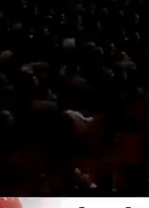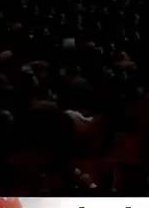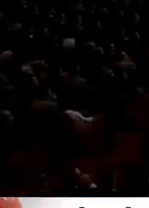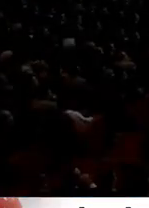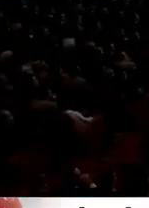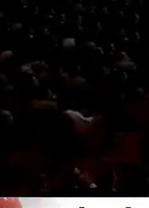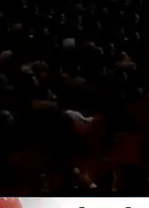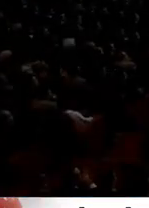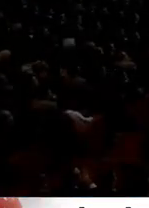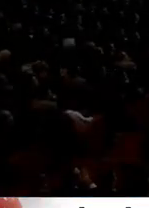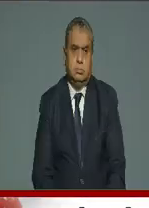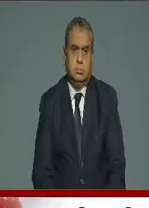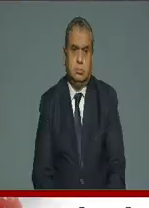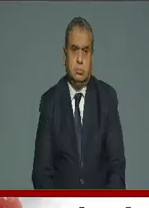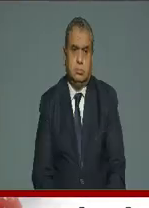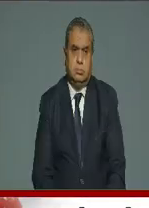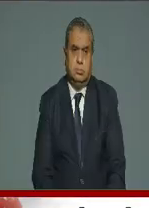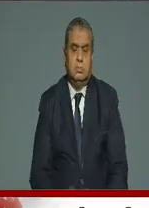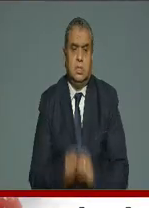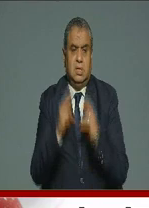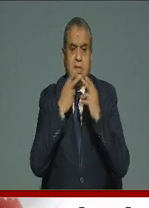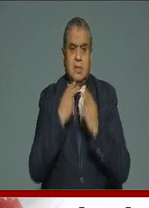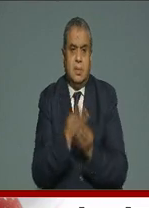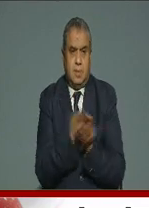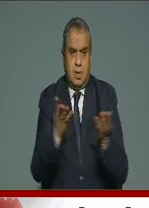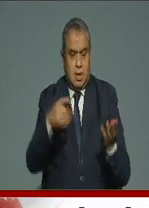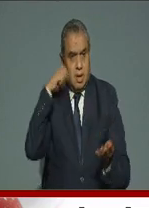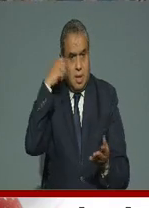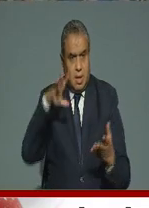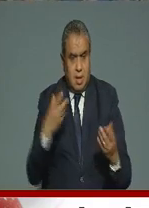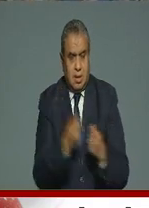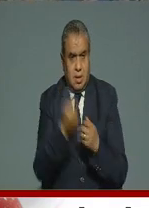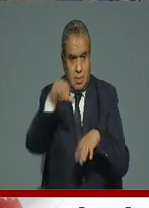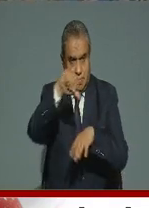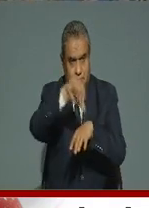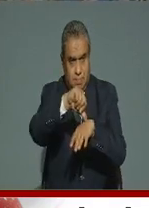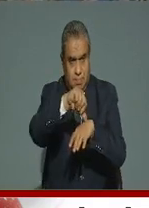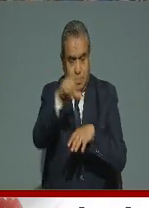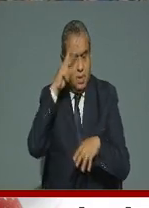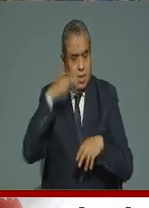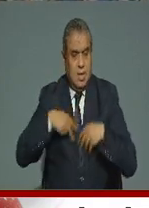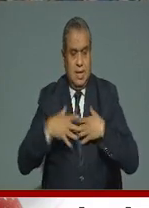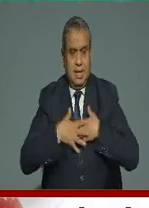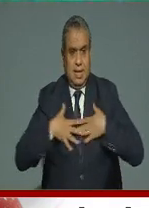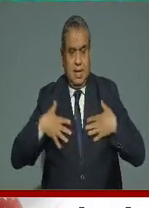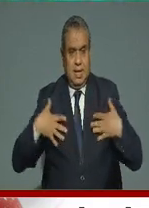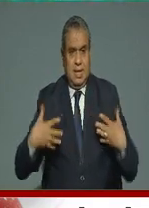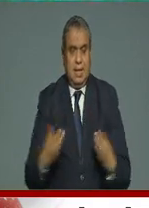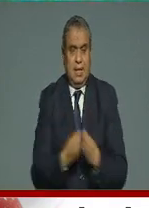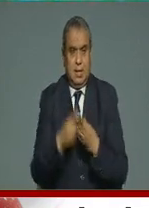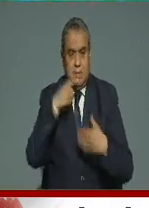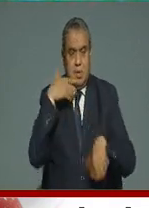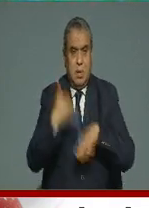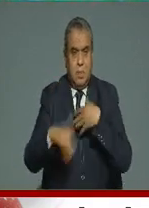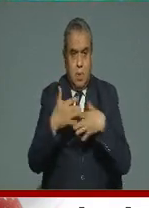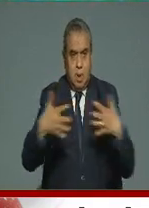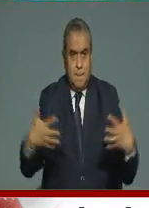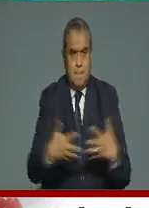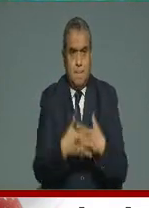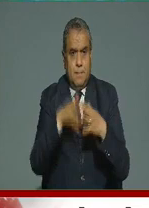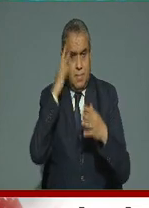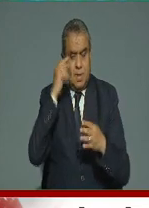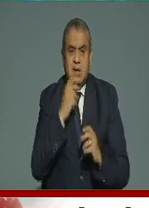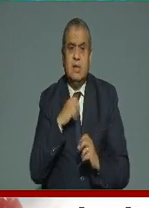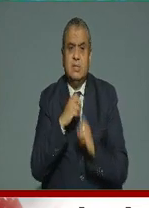صباح الخير سيادة الرئيس، سعيد جدا بوجودي مع حضراتكم النهارده وسعيد جدا بوجودي مع قادرون باختلاف. صباح